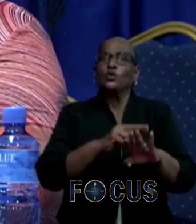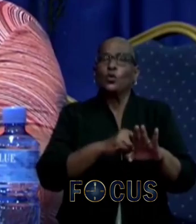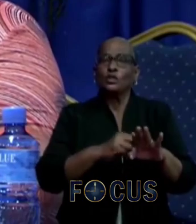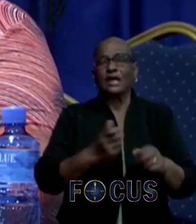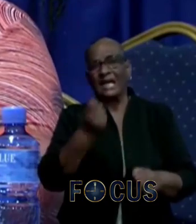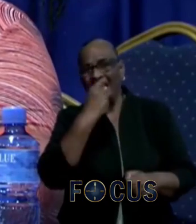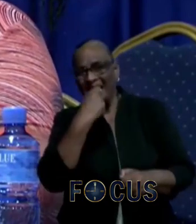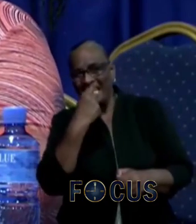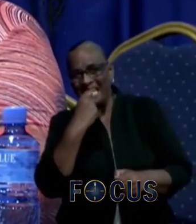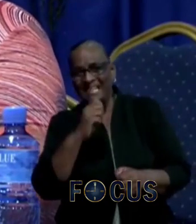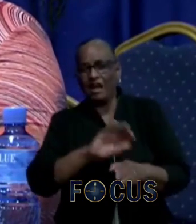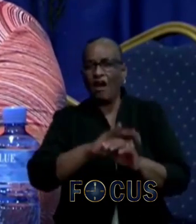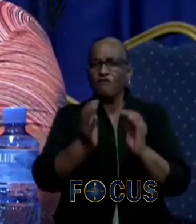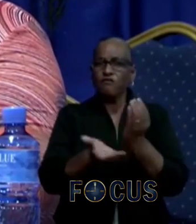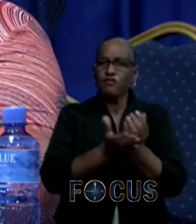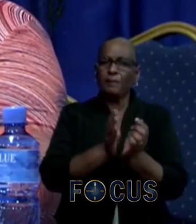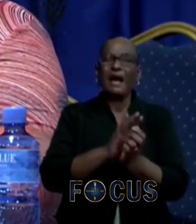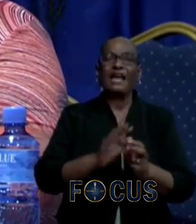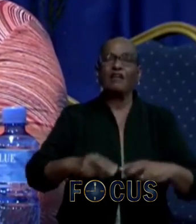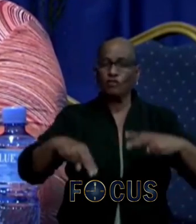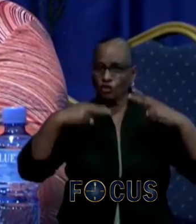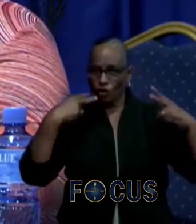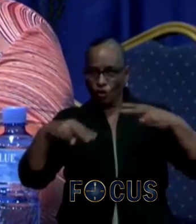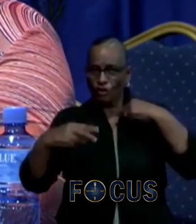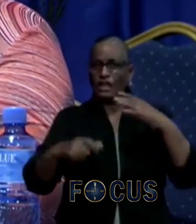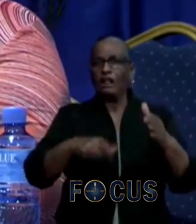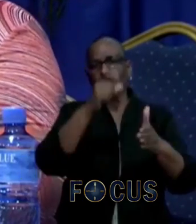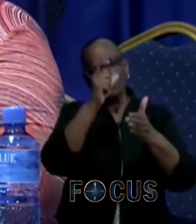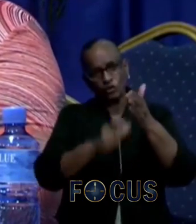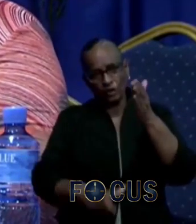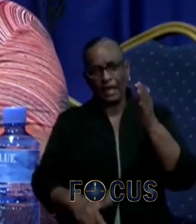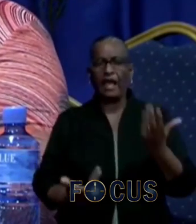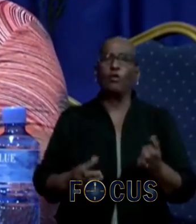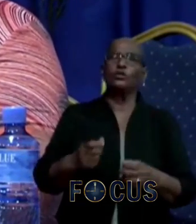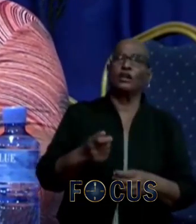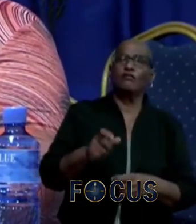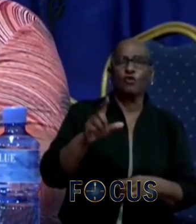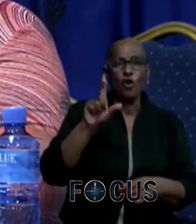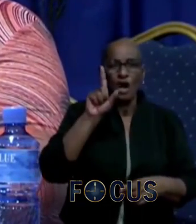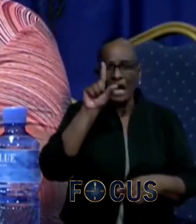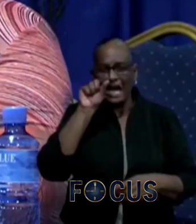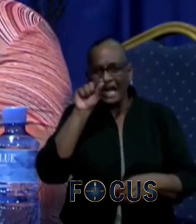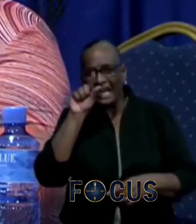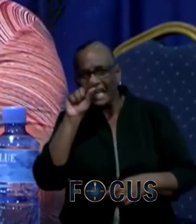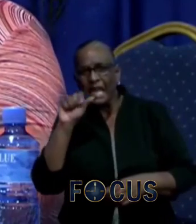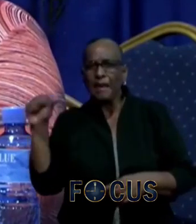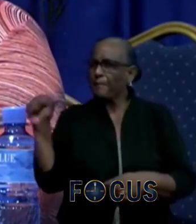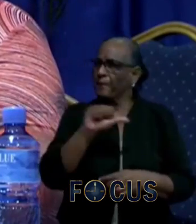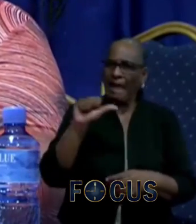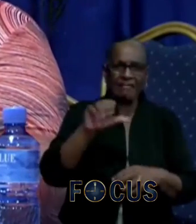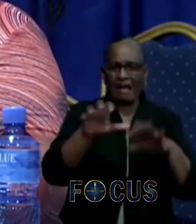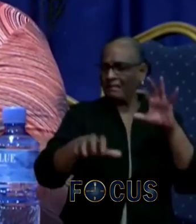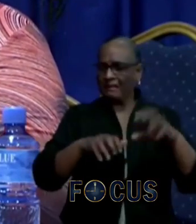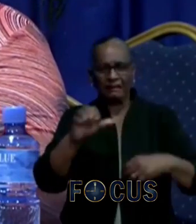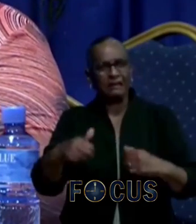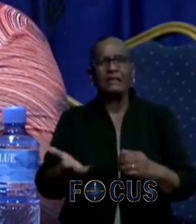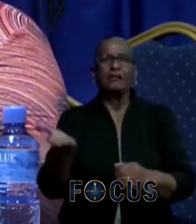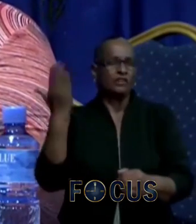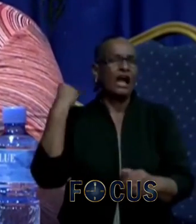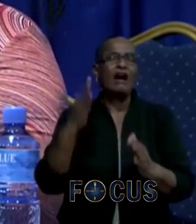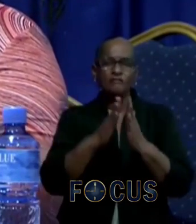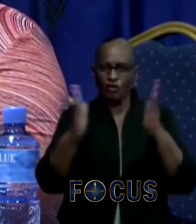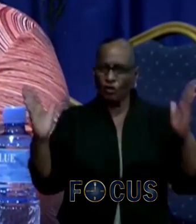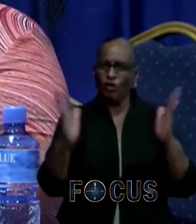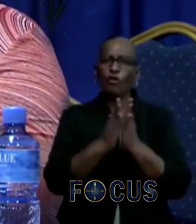consumptie, verpakkingsmateriaal voor de horeca en goederen voor de pluimvee. Dat zijn dus zaken die het ministerie de afgelopen